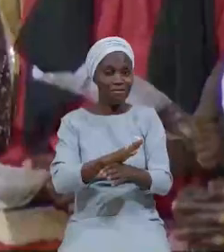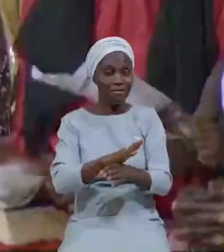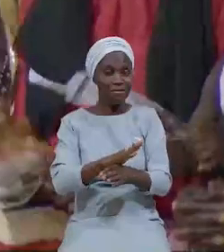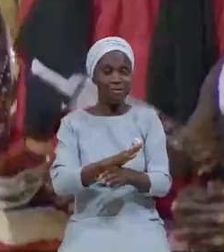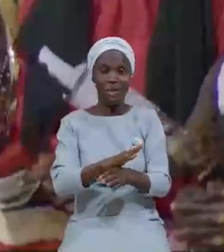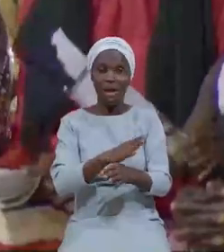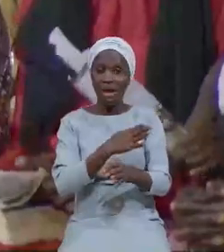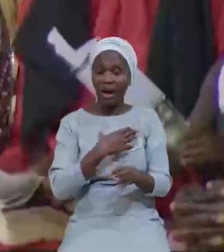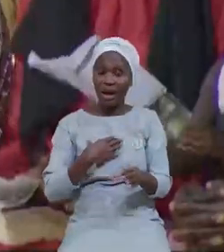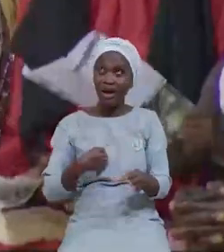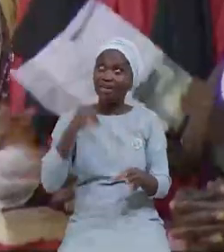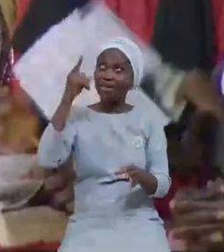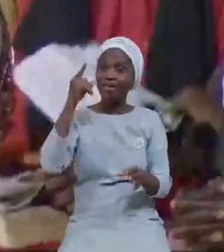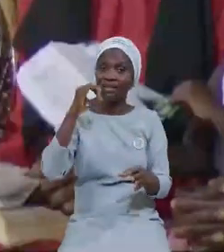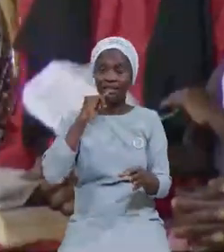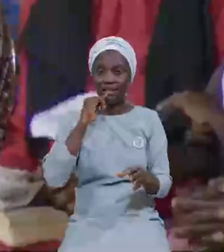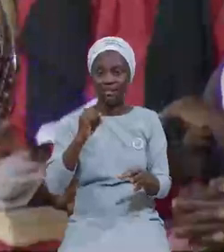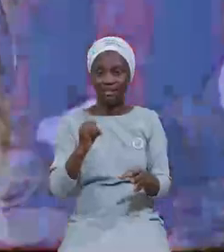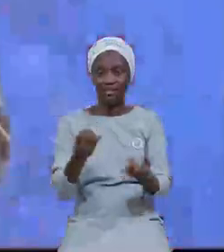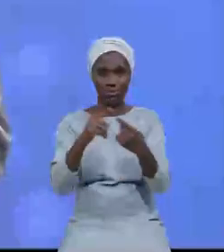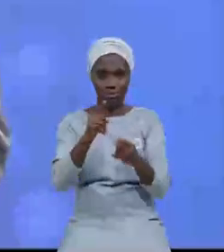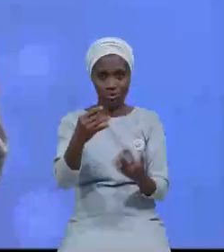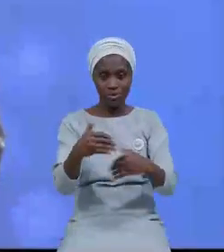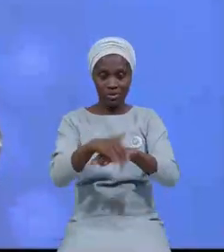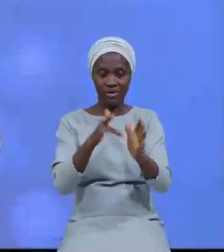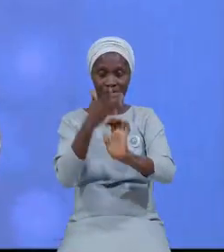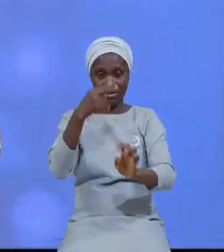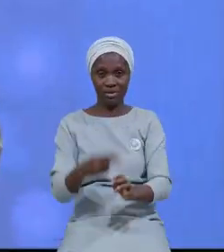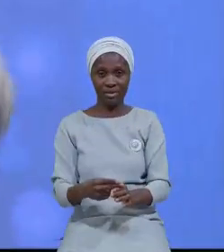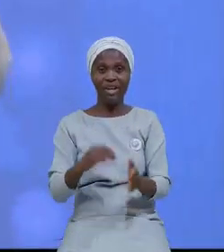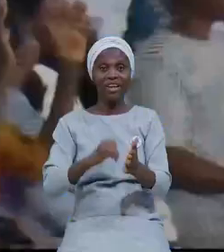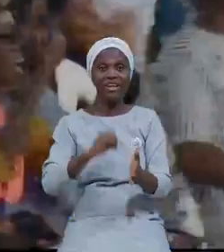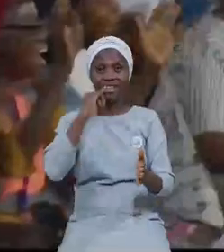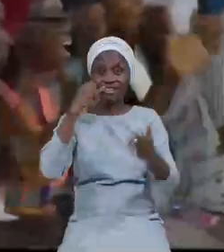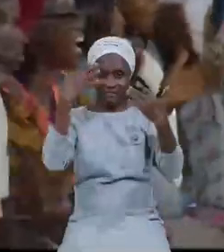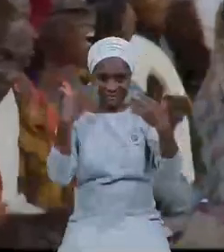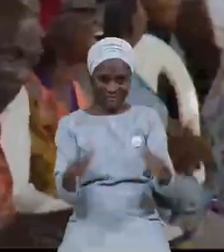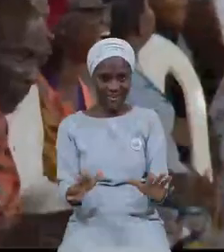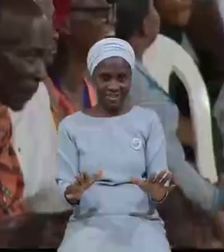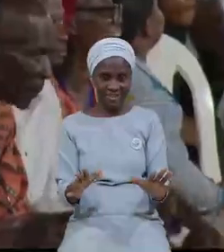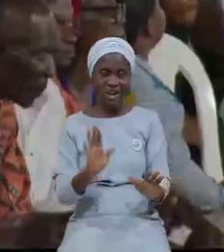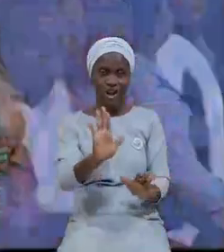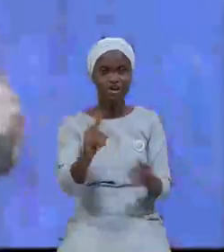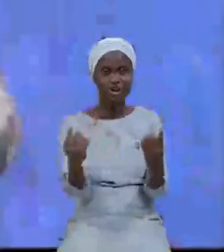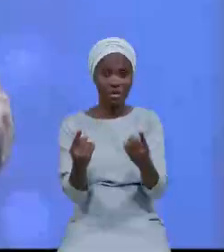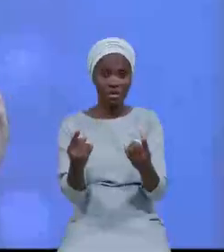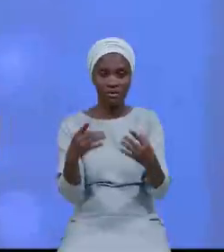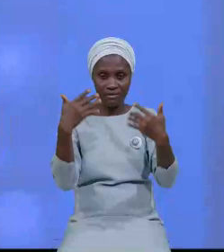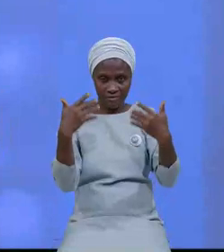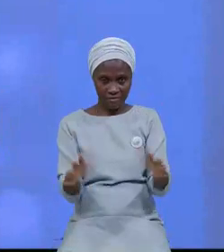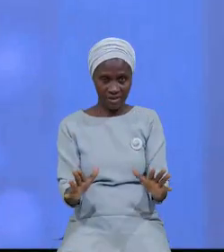libre et ça va couler dans ta vie ce soir tout est accompli tes